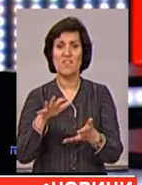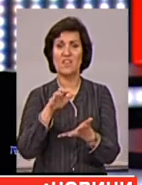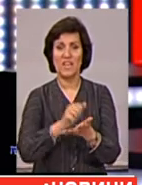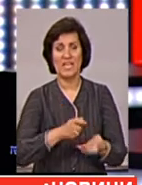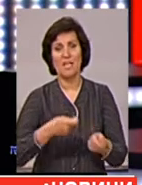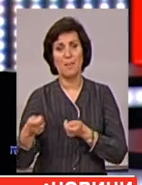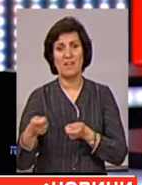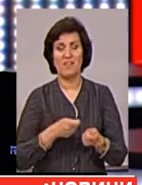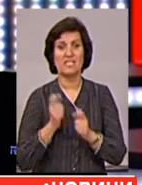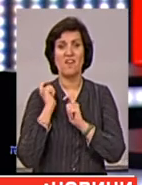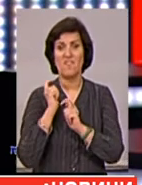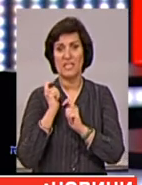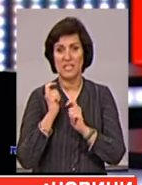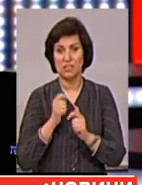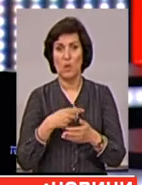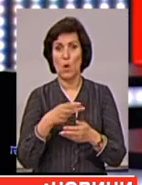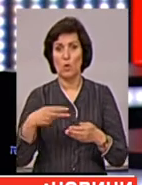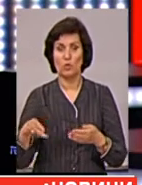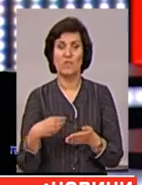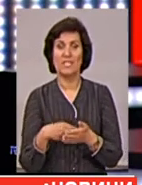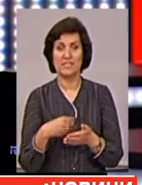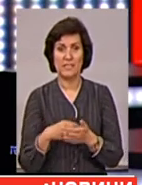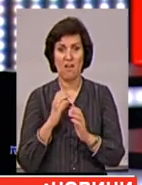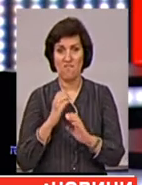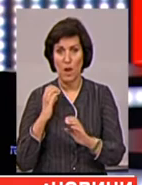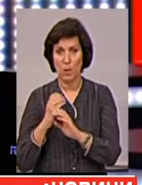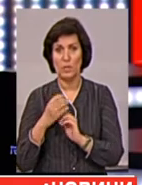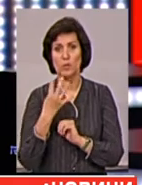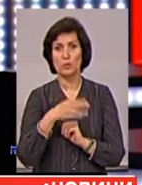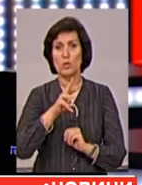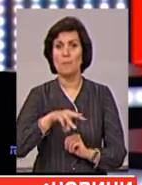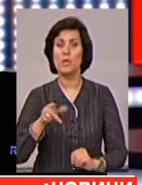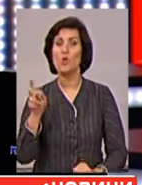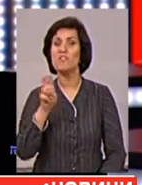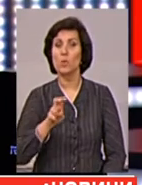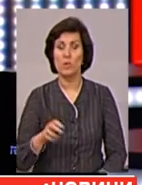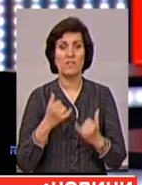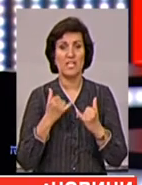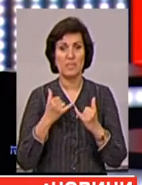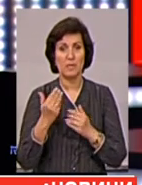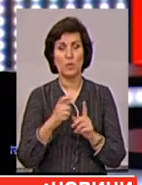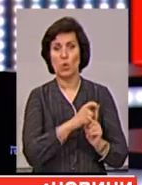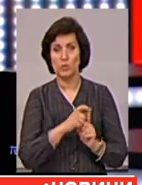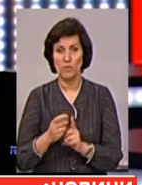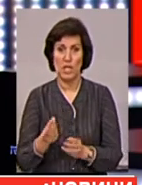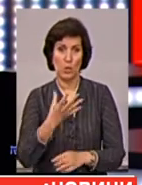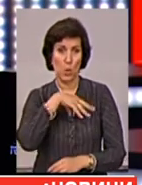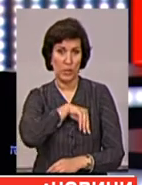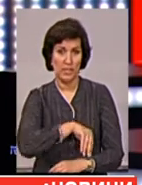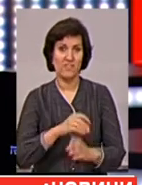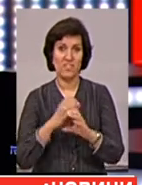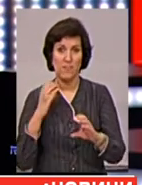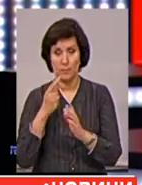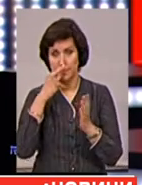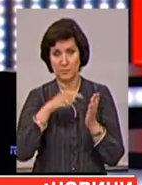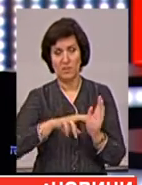для перевезення вантажів. Орієнтовна оцінна вартість вагонів – понад 40 мільйонів доларів. Тепер, за його словами, дохід від вагонів